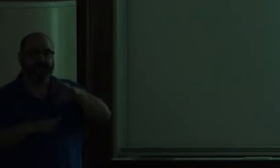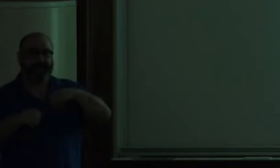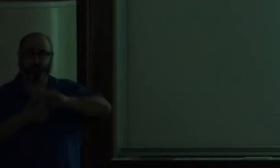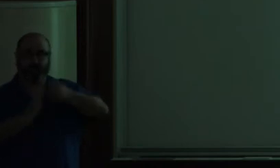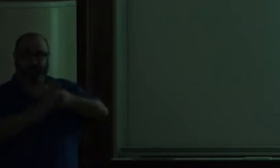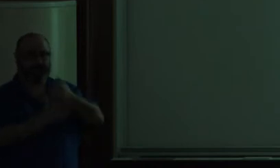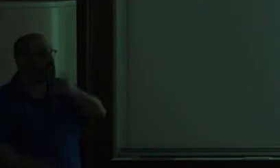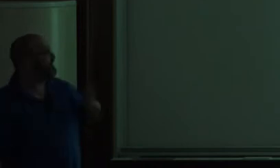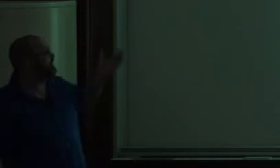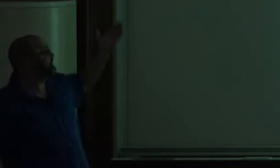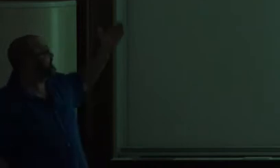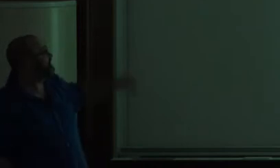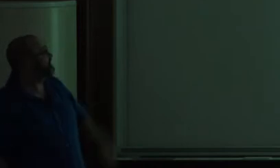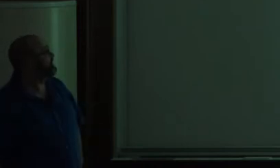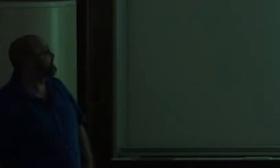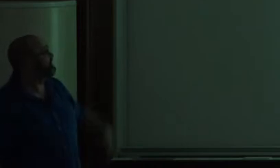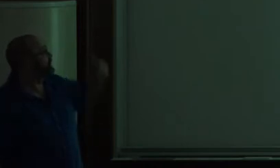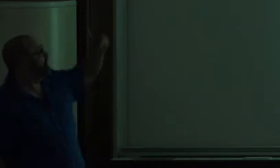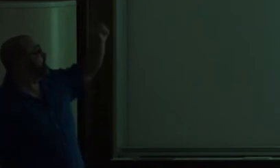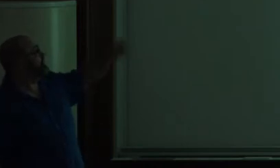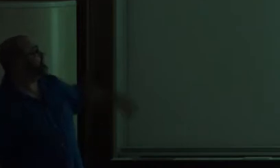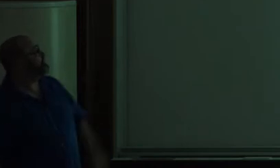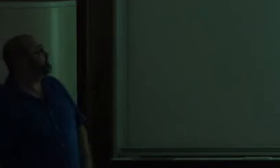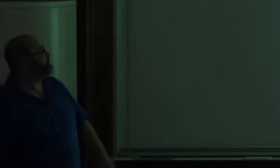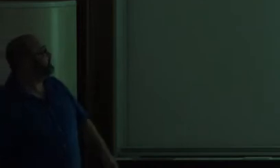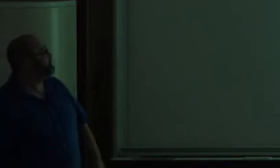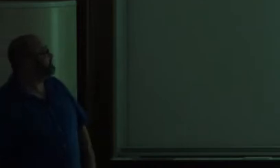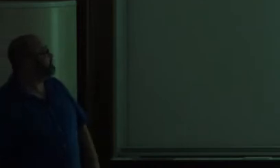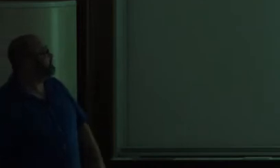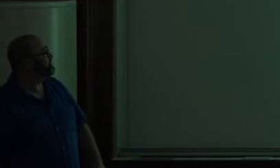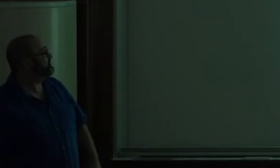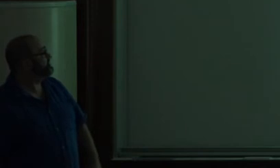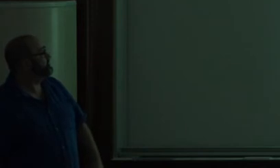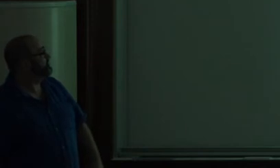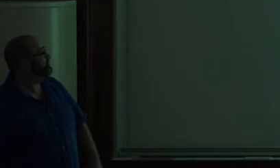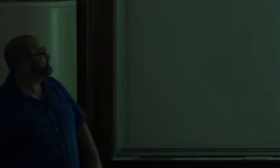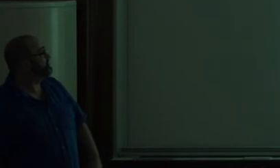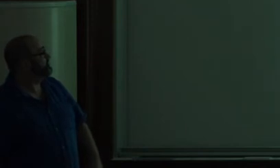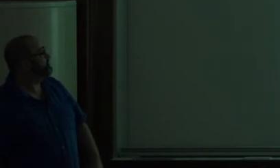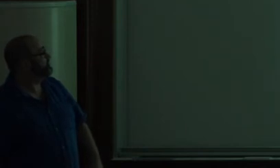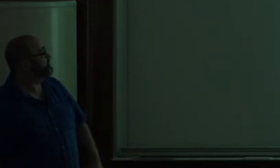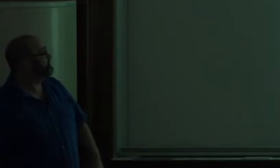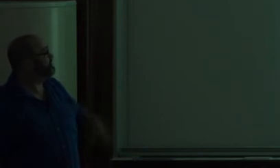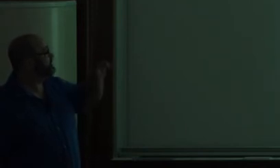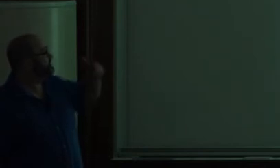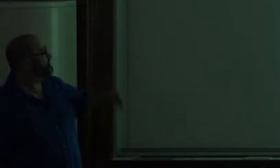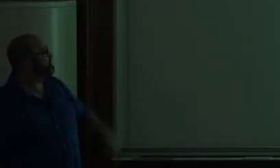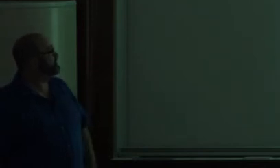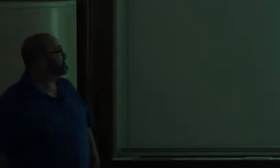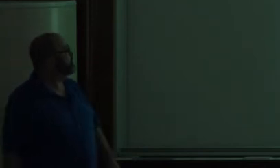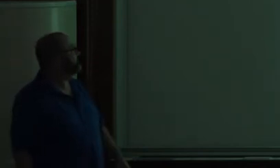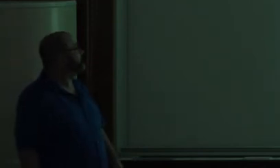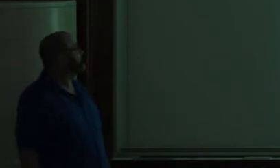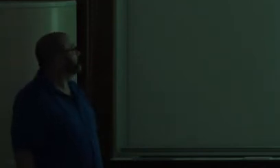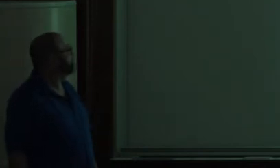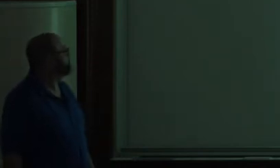quel itérable. Bah déjà ici, je récupère mes trois éléments de liste. Regardez ici, je récupère mes trois lignes de fichiers. Ah, nickel, ça marche sans